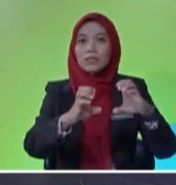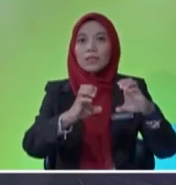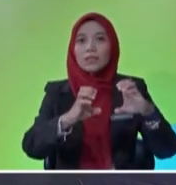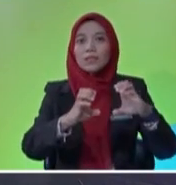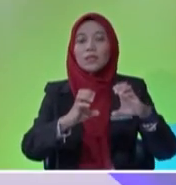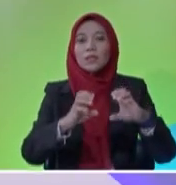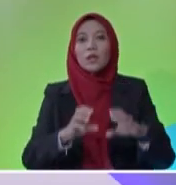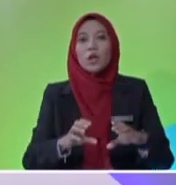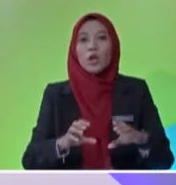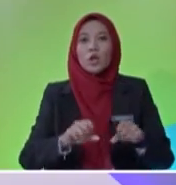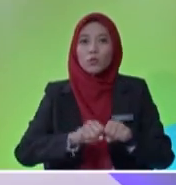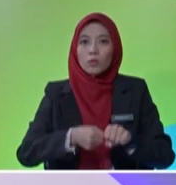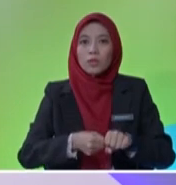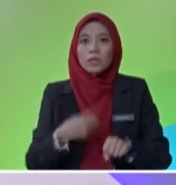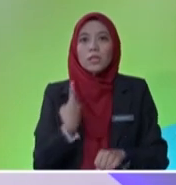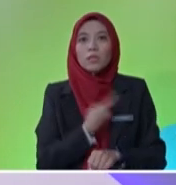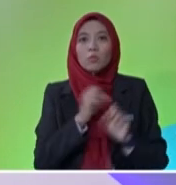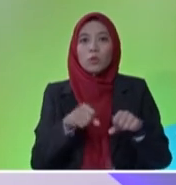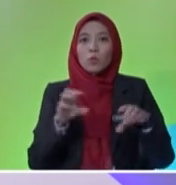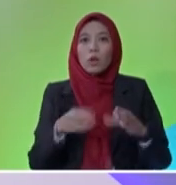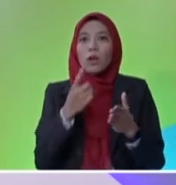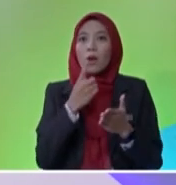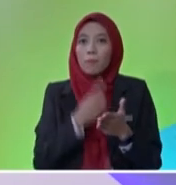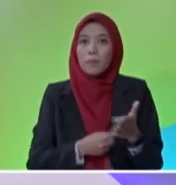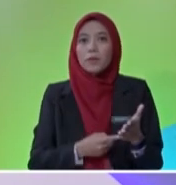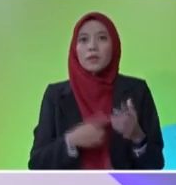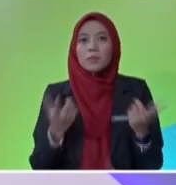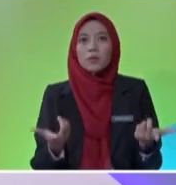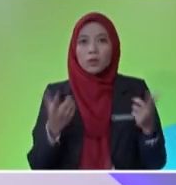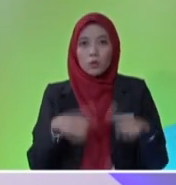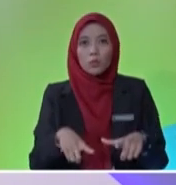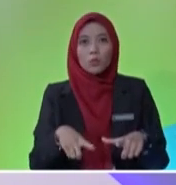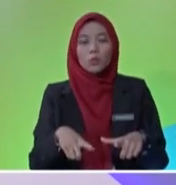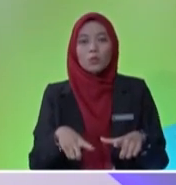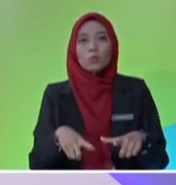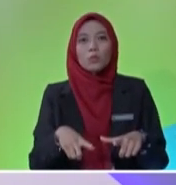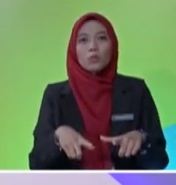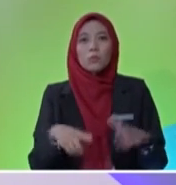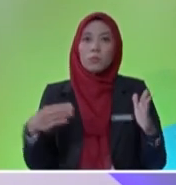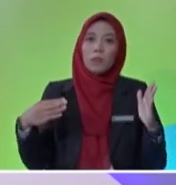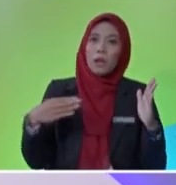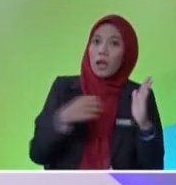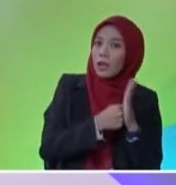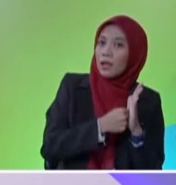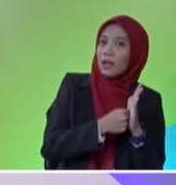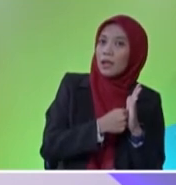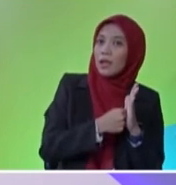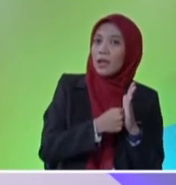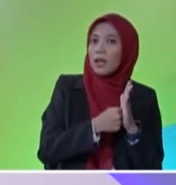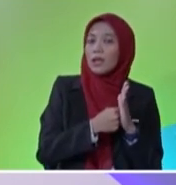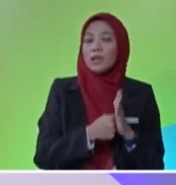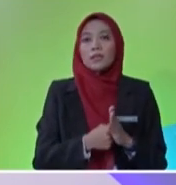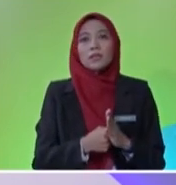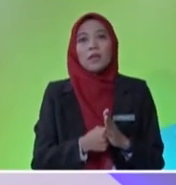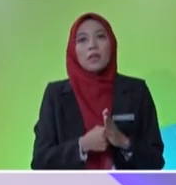ape yang berlaku di tempat kejadian jadi kita tahun lebih terperinci na apa yang berlaku sama Ada kemalangan ke berlaku jenayah